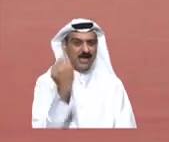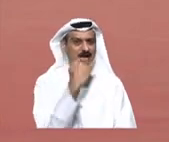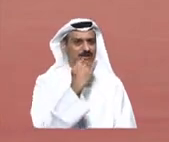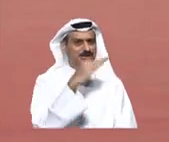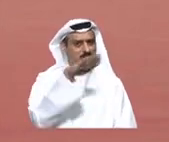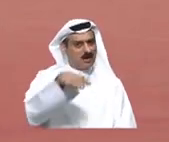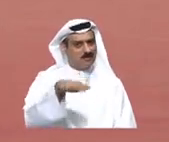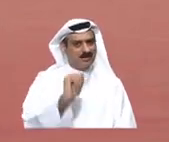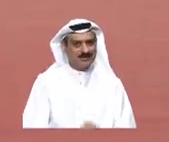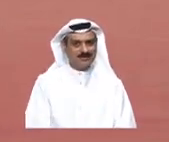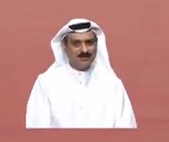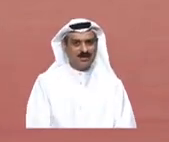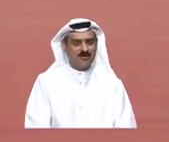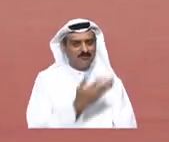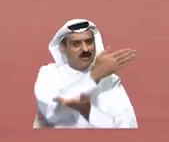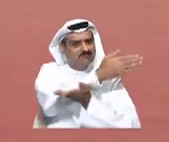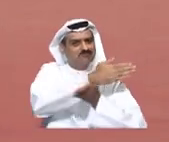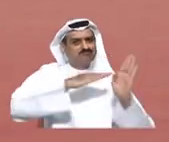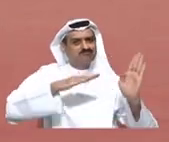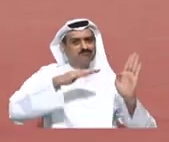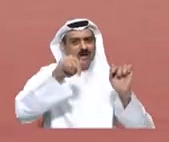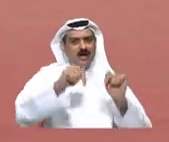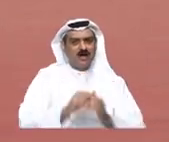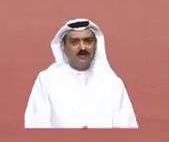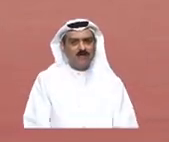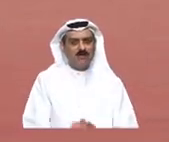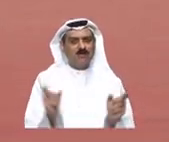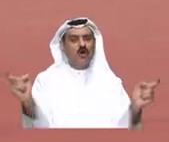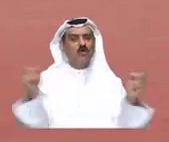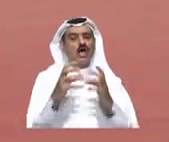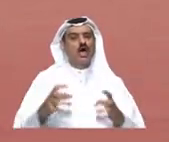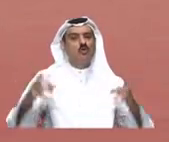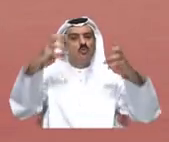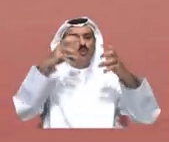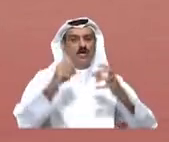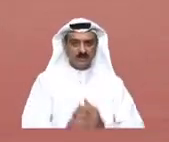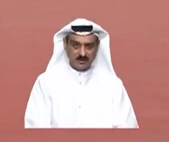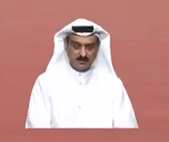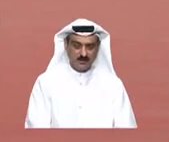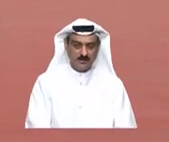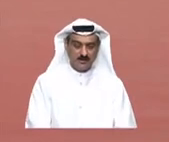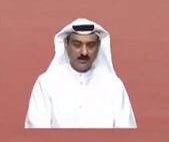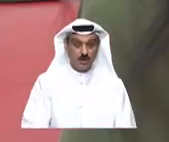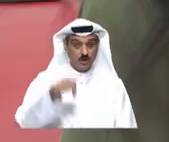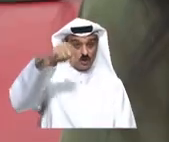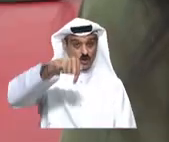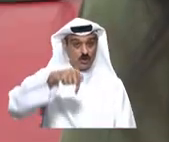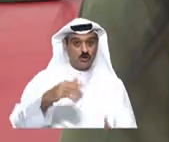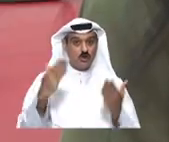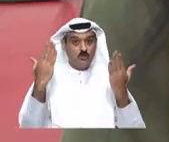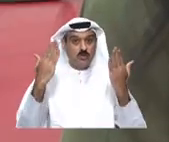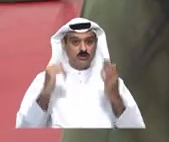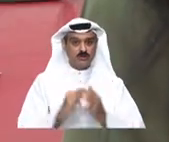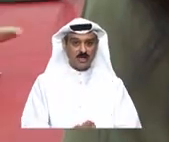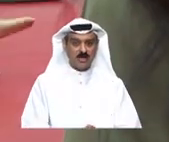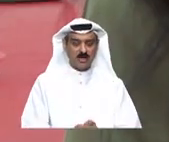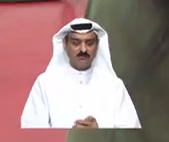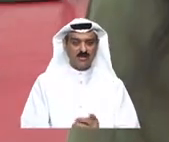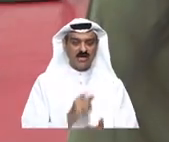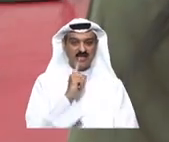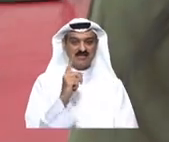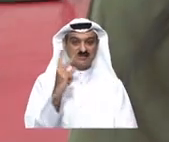وعمومي، كاراتيه فردي وكوتيه وقتال فردي. البطولة اليوم إن شاء الله اللي هي موسم